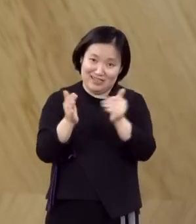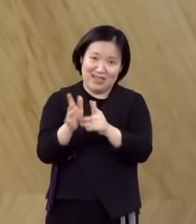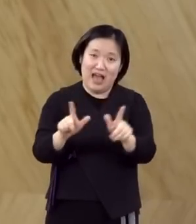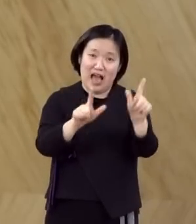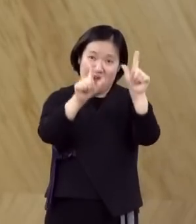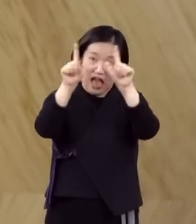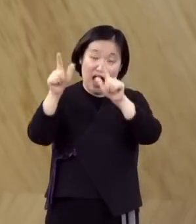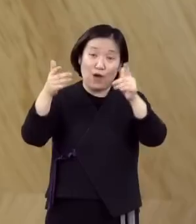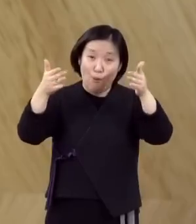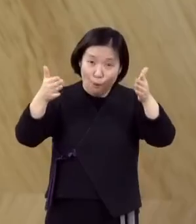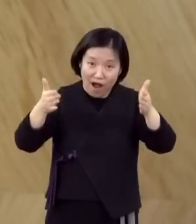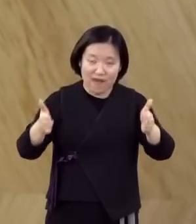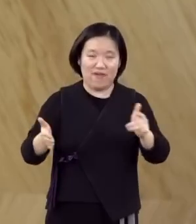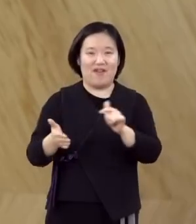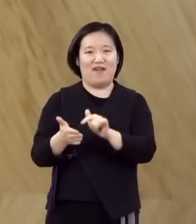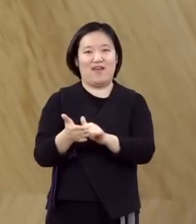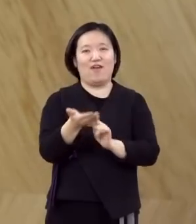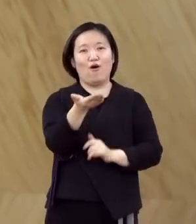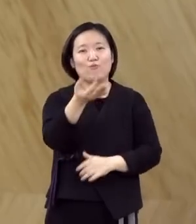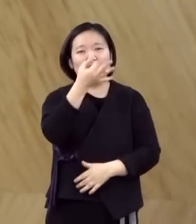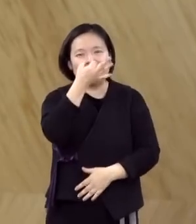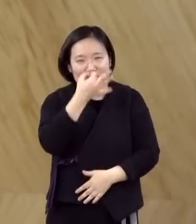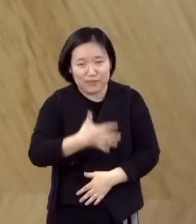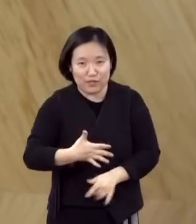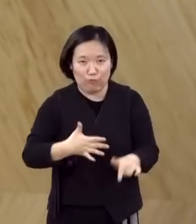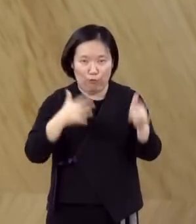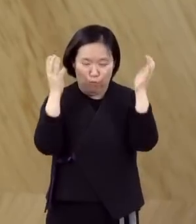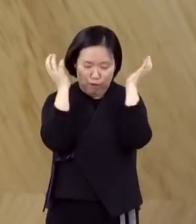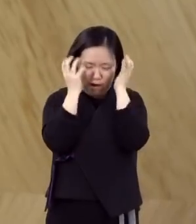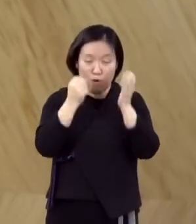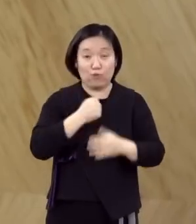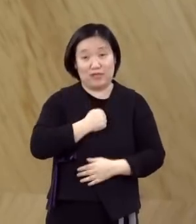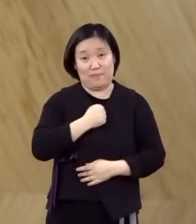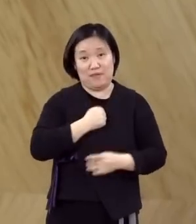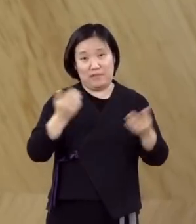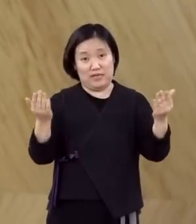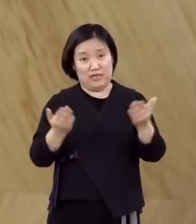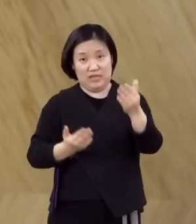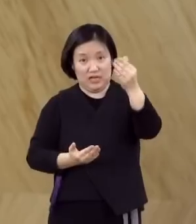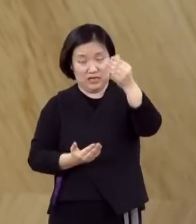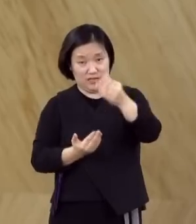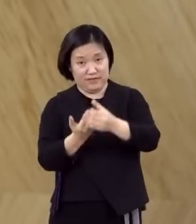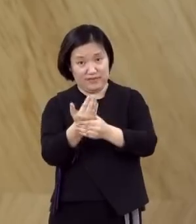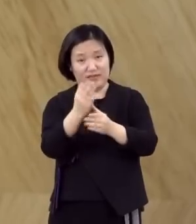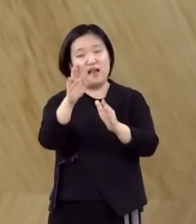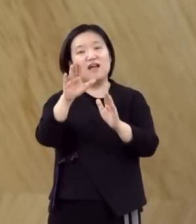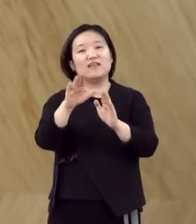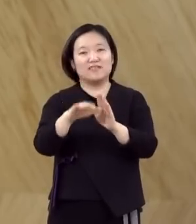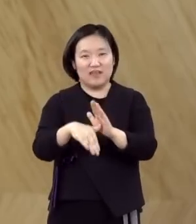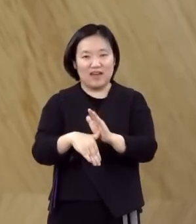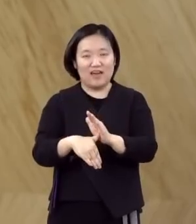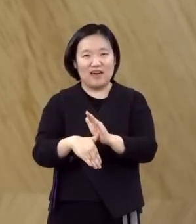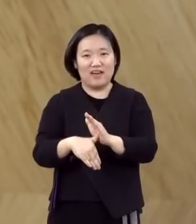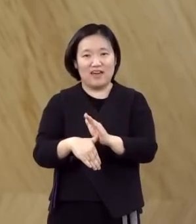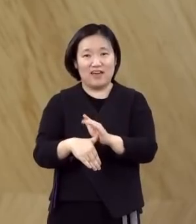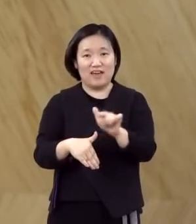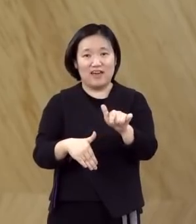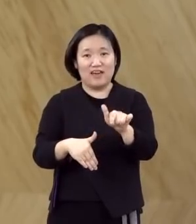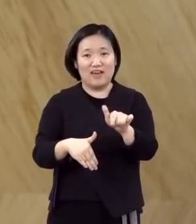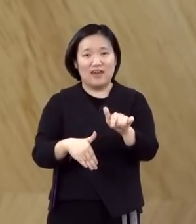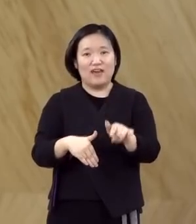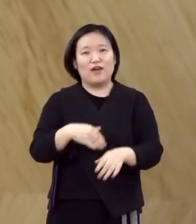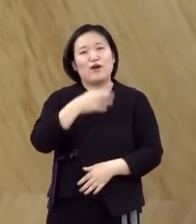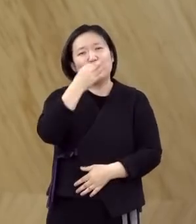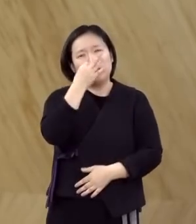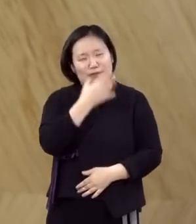중생들이삶을살아가면서 어렵고고통스럽고좌절스러운 시기를맞이할때,그러한